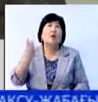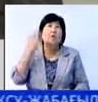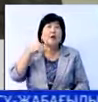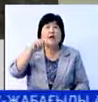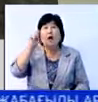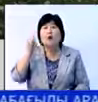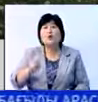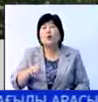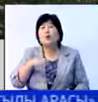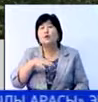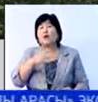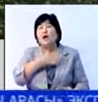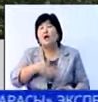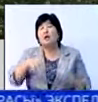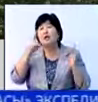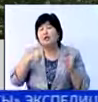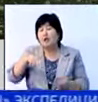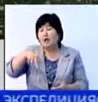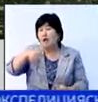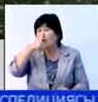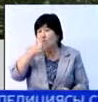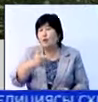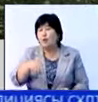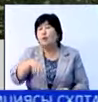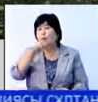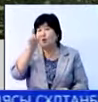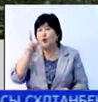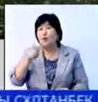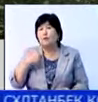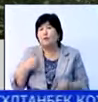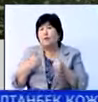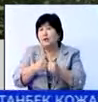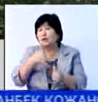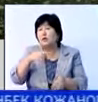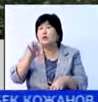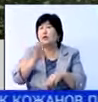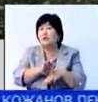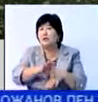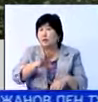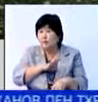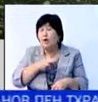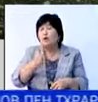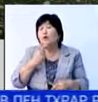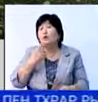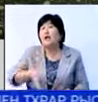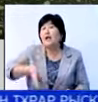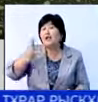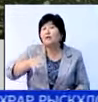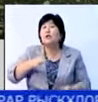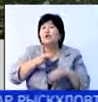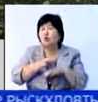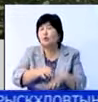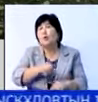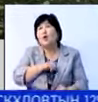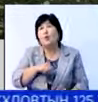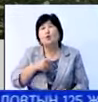соғыстан жаралы болып, сол жүрелмаса да соғысыға біз еріп жүрелмайды уақытында. Сонда семинарларды ұйымдастырып,